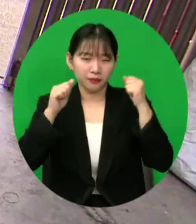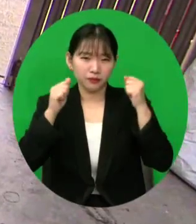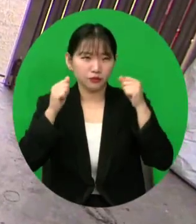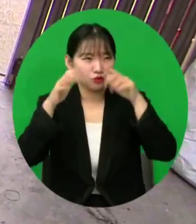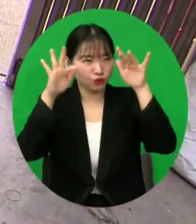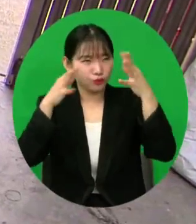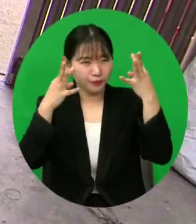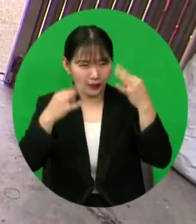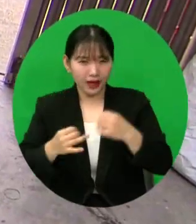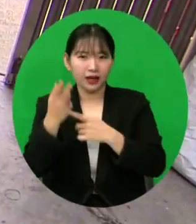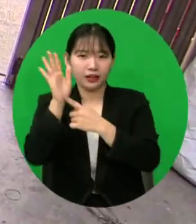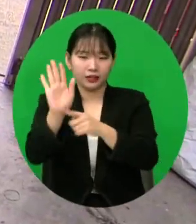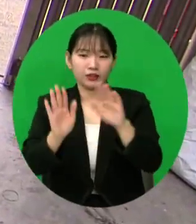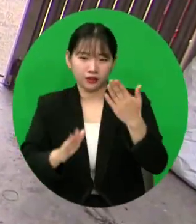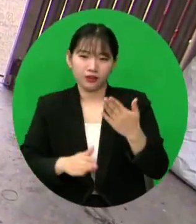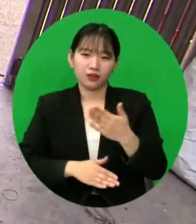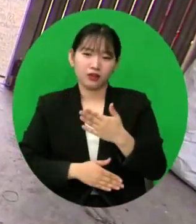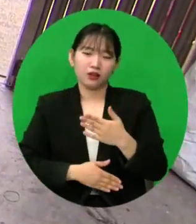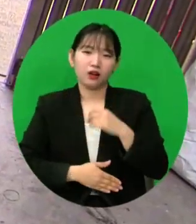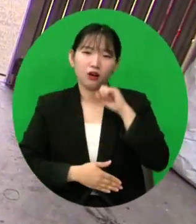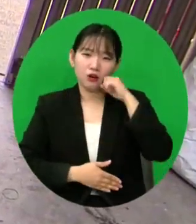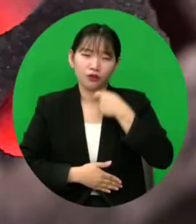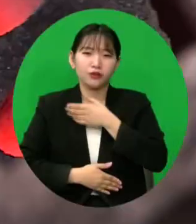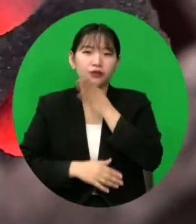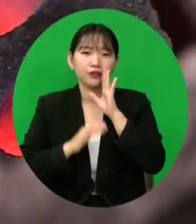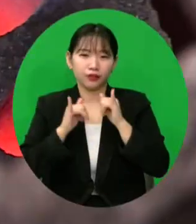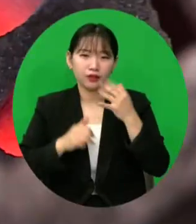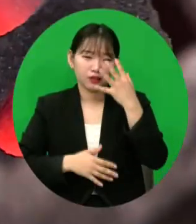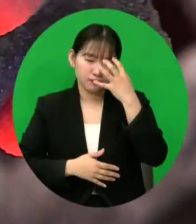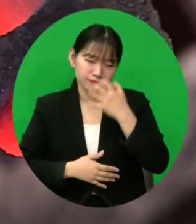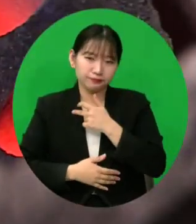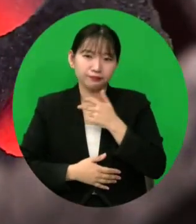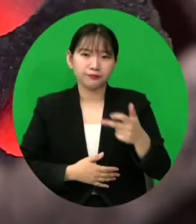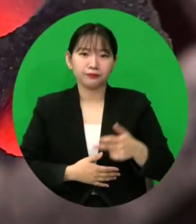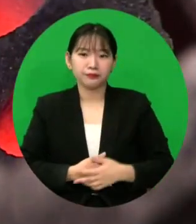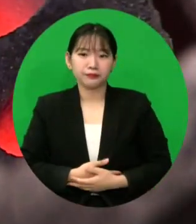예보되면서 취약계층의 한숨이 깊어가고 있습니다. MBC 뉴스 서희령입니다.